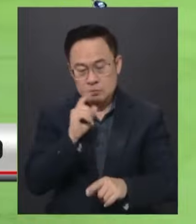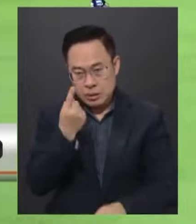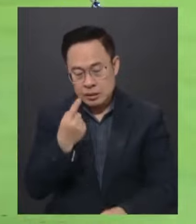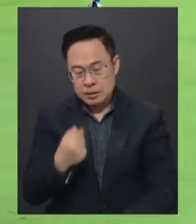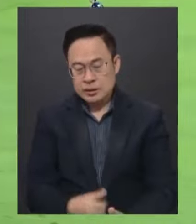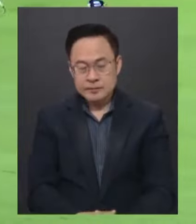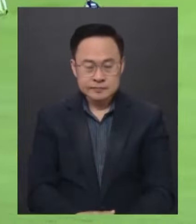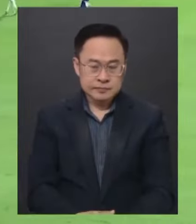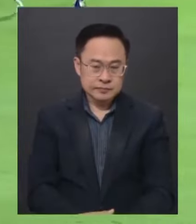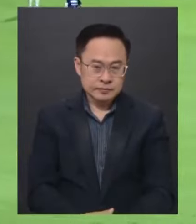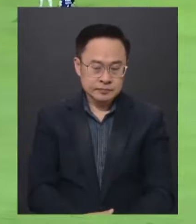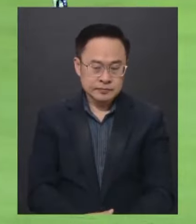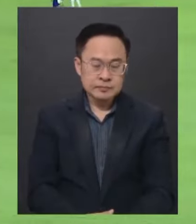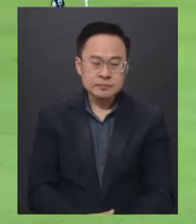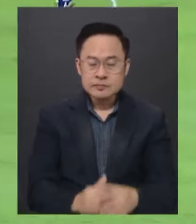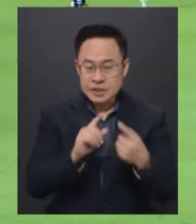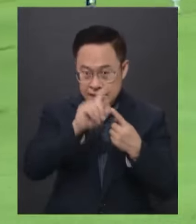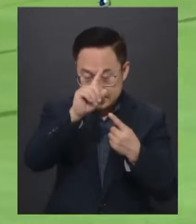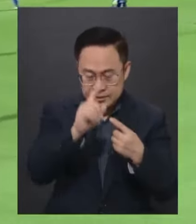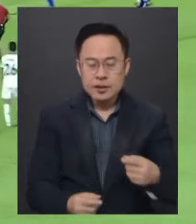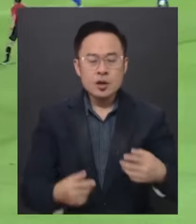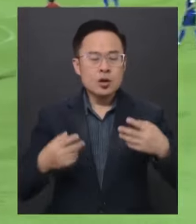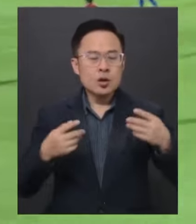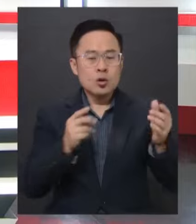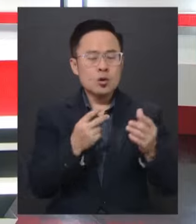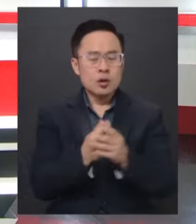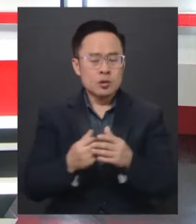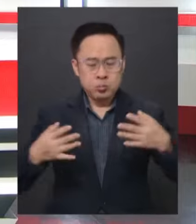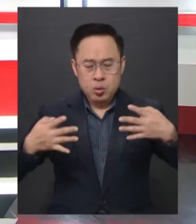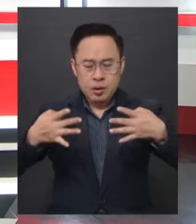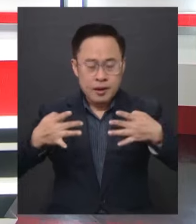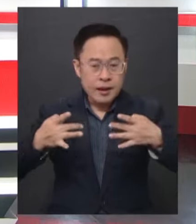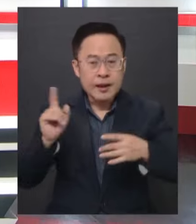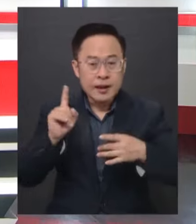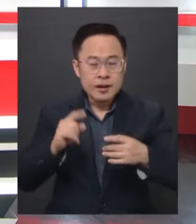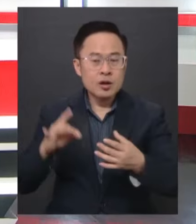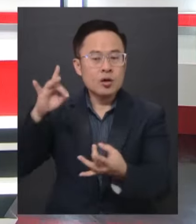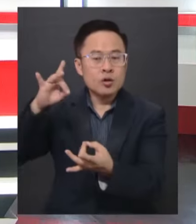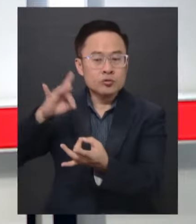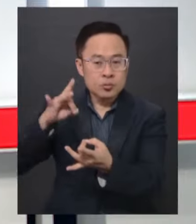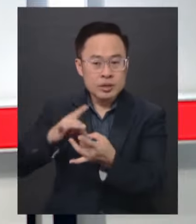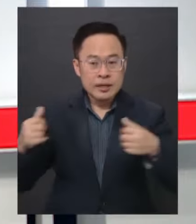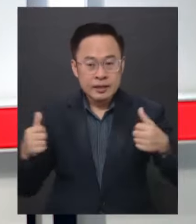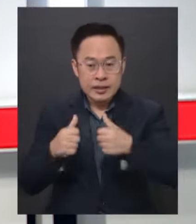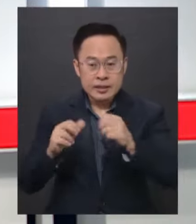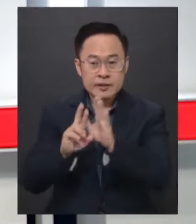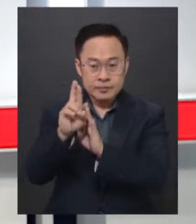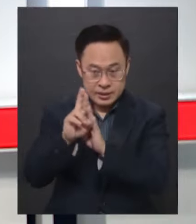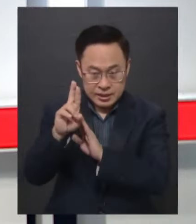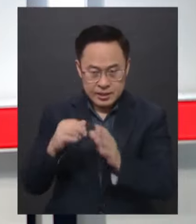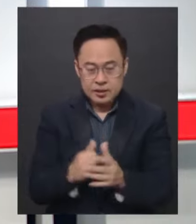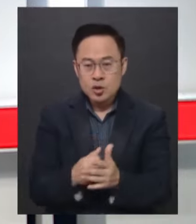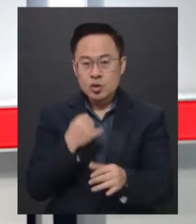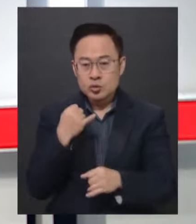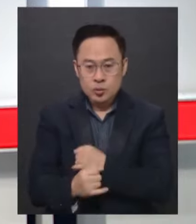ทีนี้ค่ะขยับจากคู่นี้มาที่อีกคู่ก็สุดมันเหมือนกันค่ะเป็นคู่ของสุโขทัยค่ะที่สามารถแซงสิงห์เชียงรายยูไนเต็ดที่เหลือ10คน